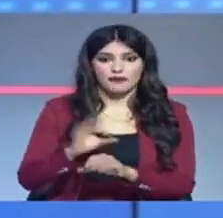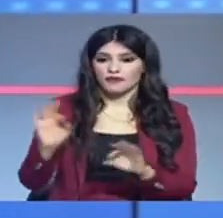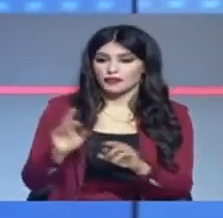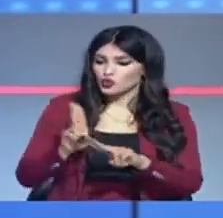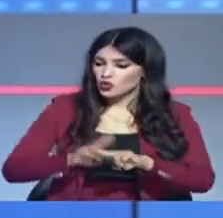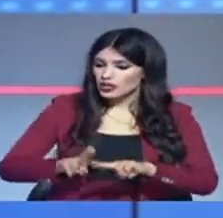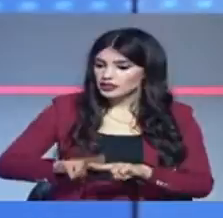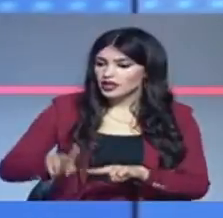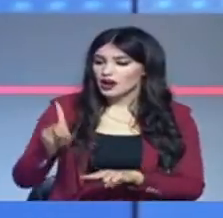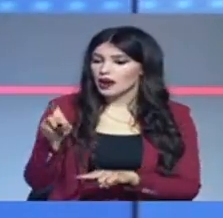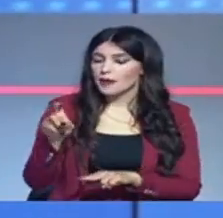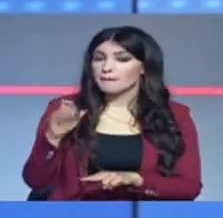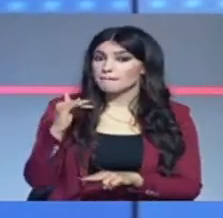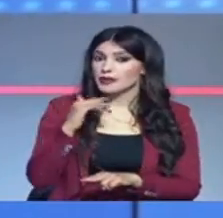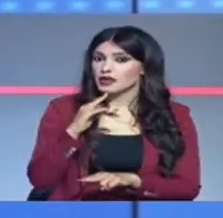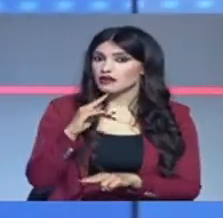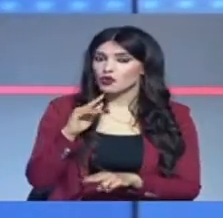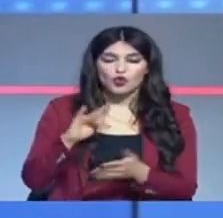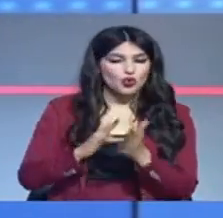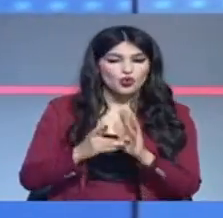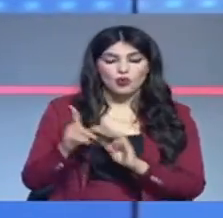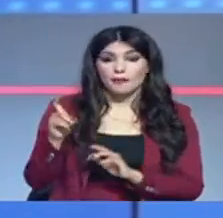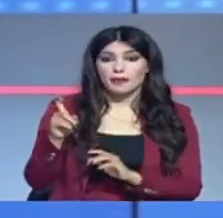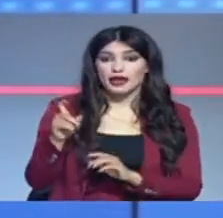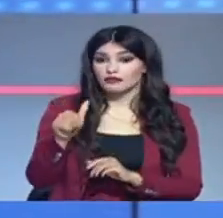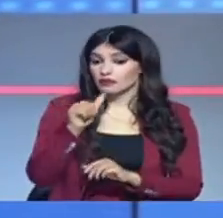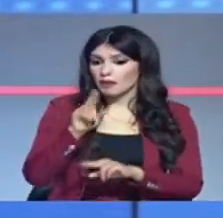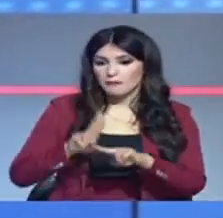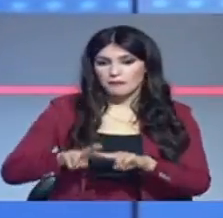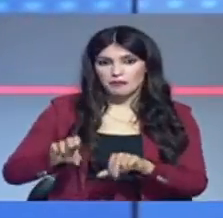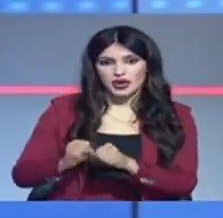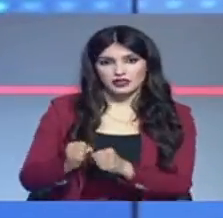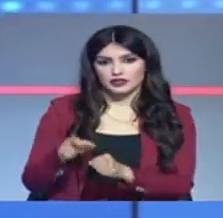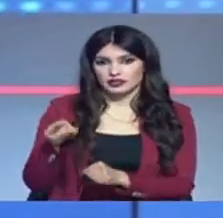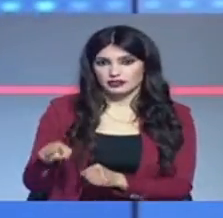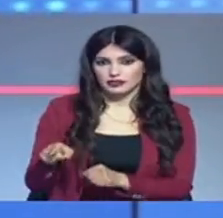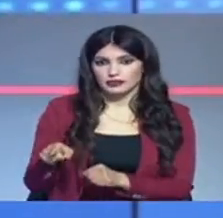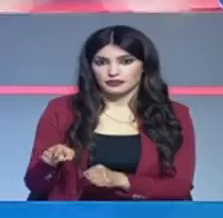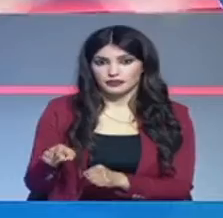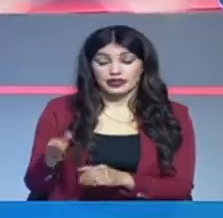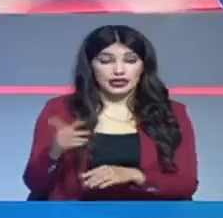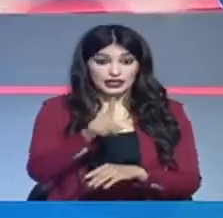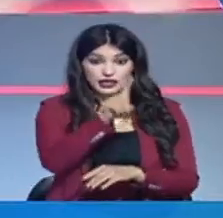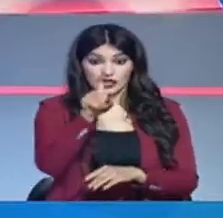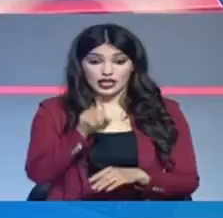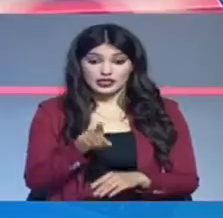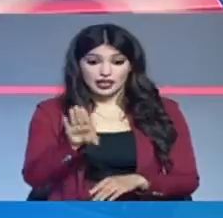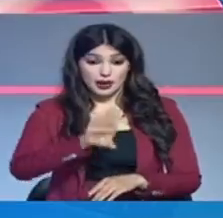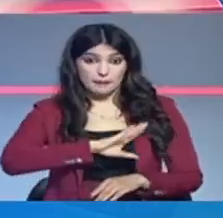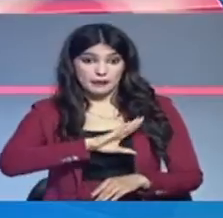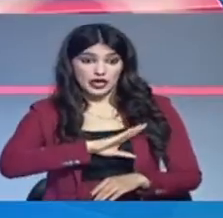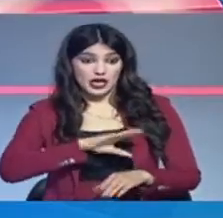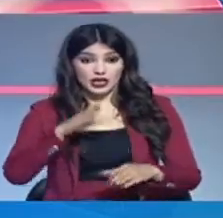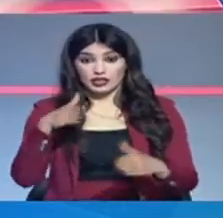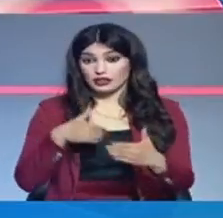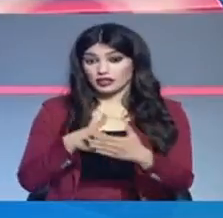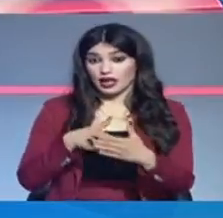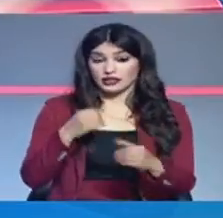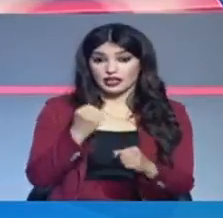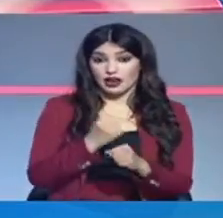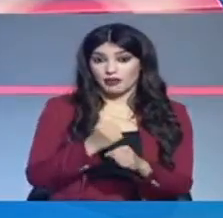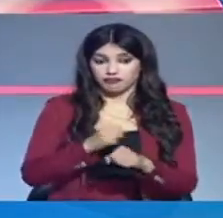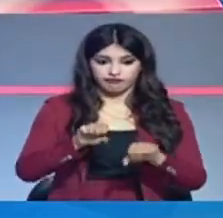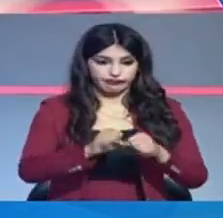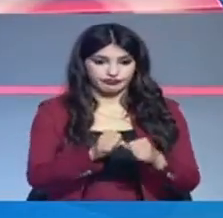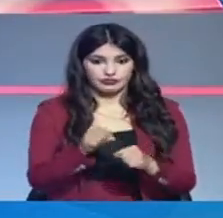يجب والمياه الصادره عنها اه مياه على غير على اسباب تعطل عمل لا